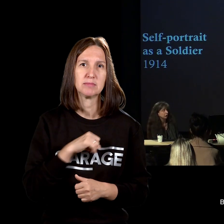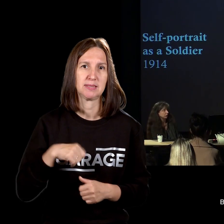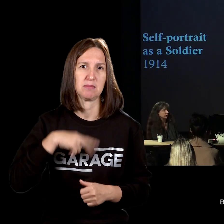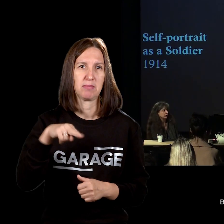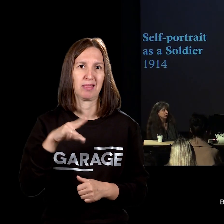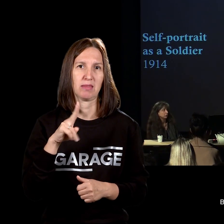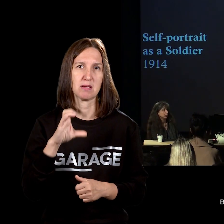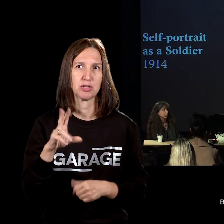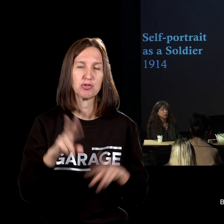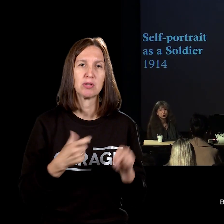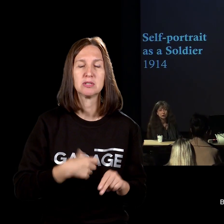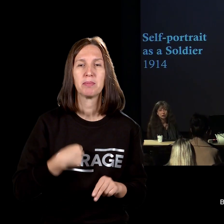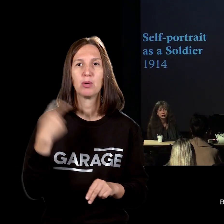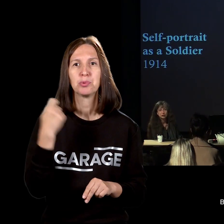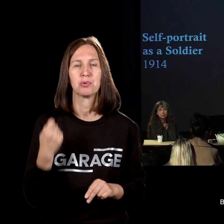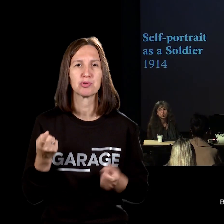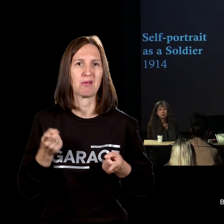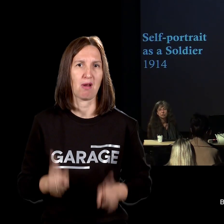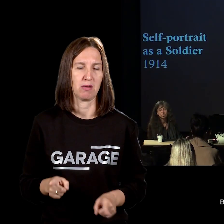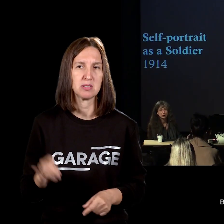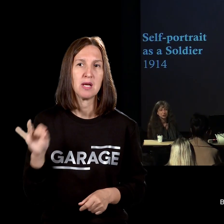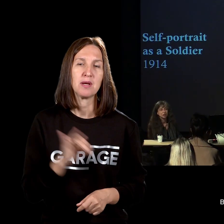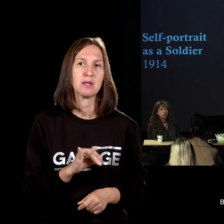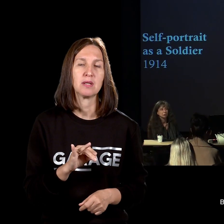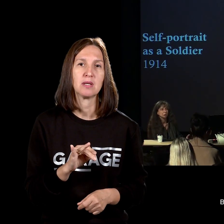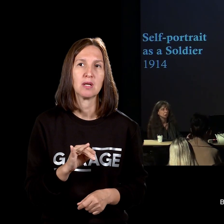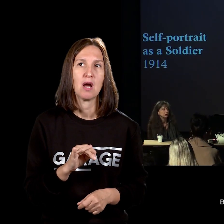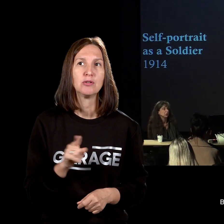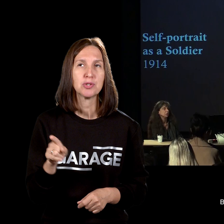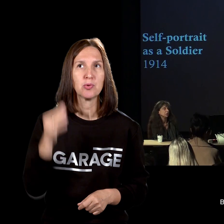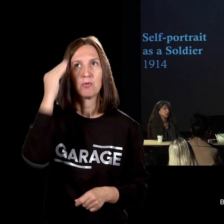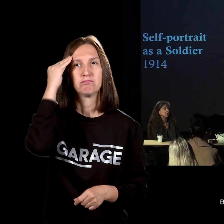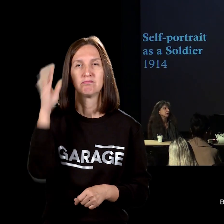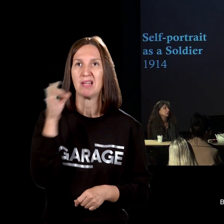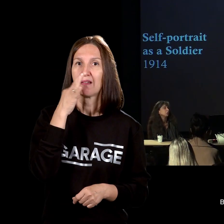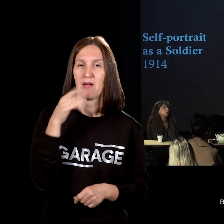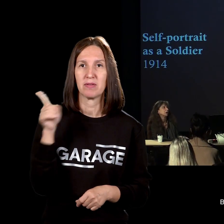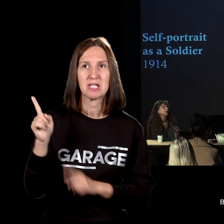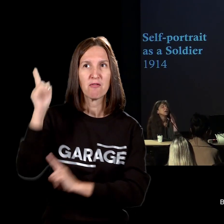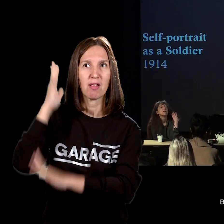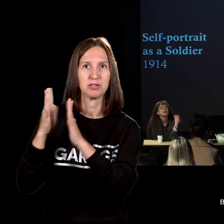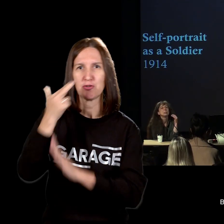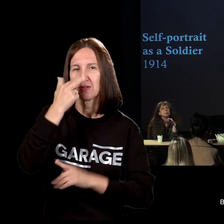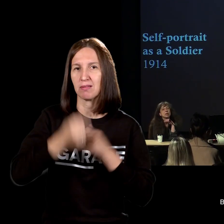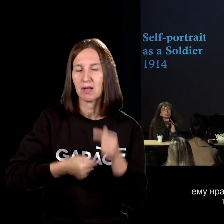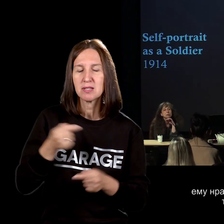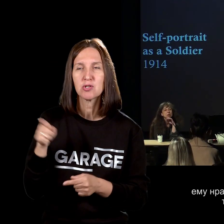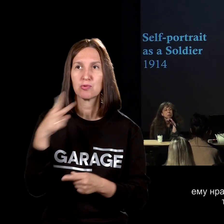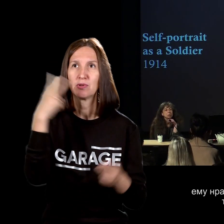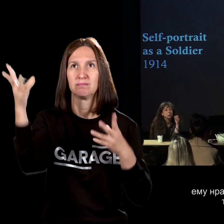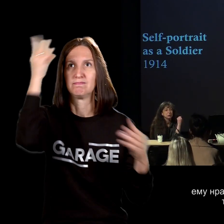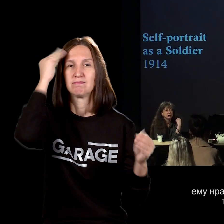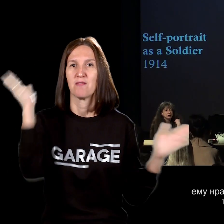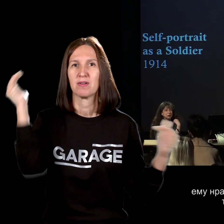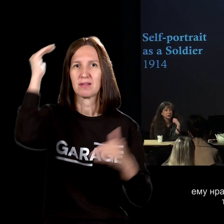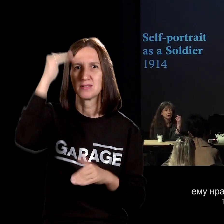что ему нравилось в классической традиции, в тех картинах, которые он смотрел, в Дрезденской галерее в том числе, нравилось, как